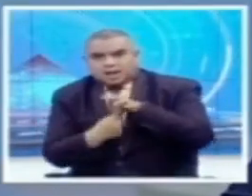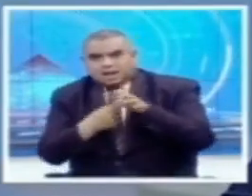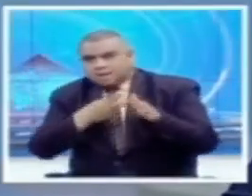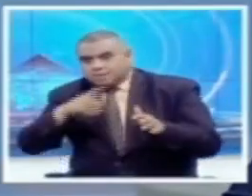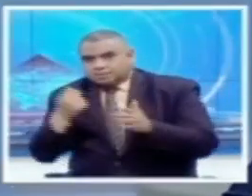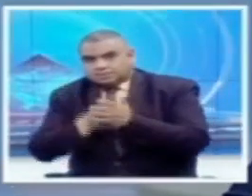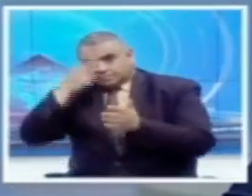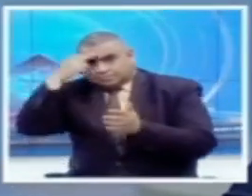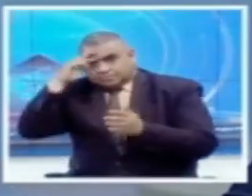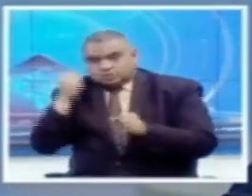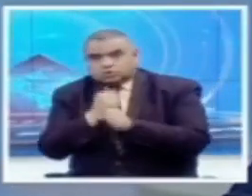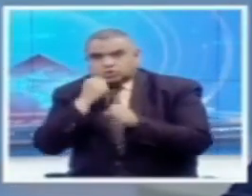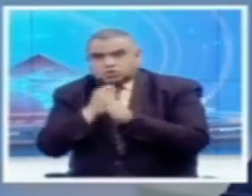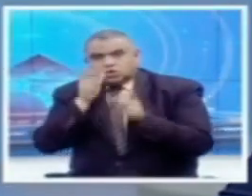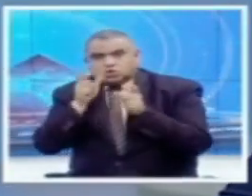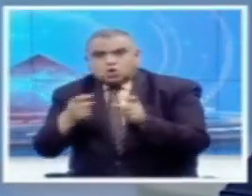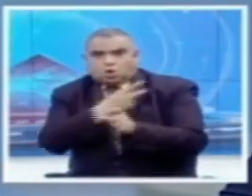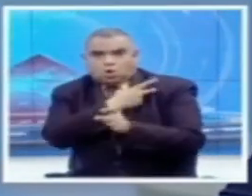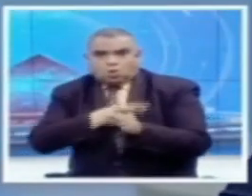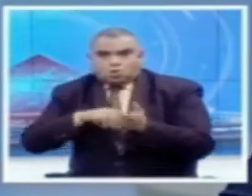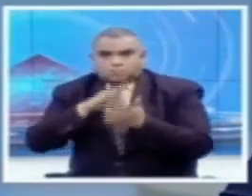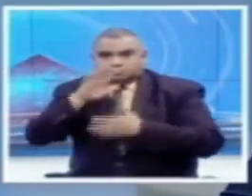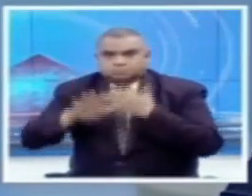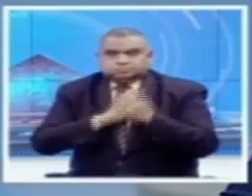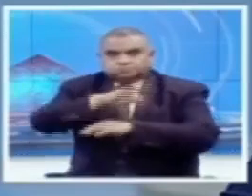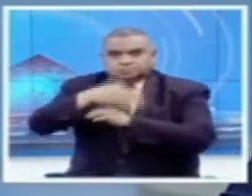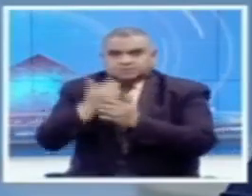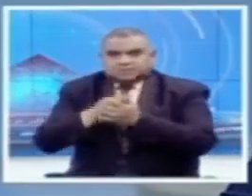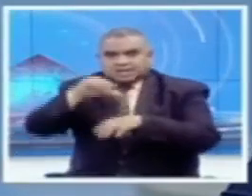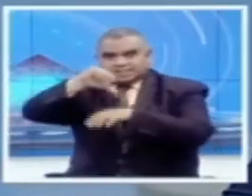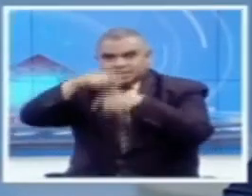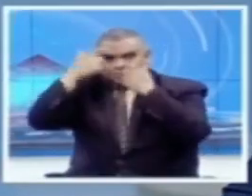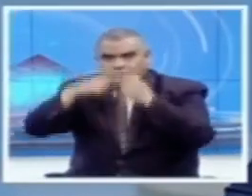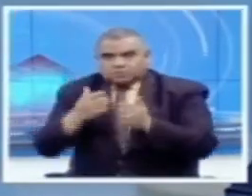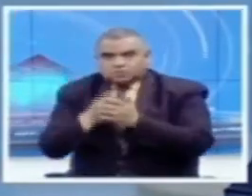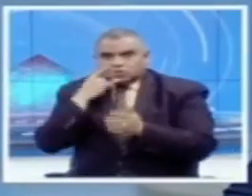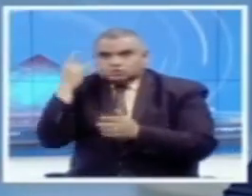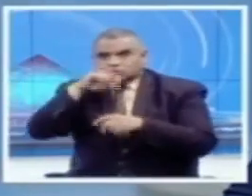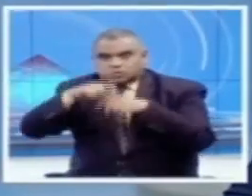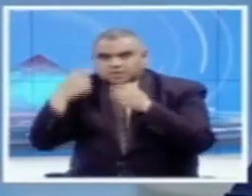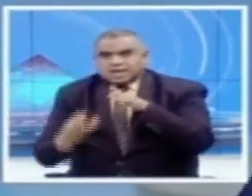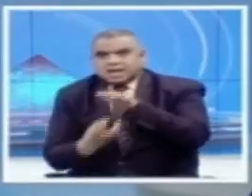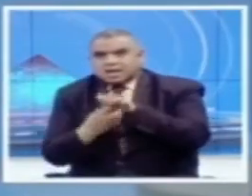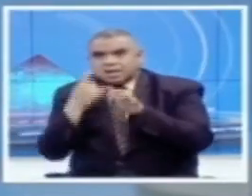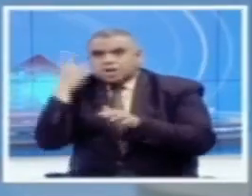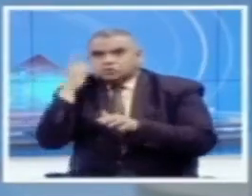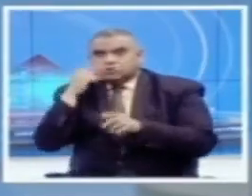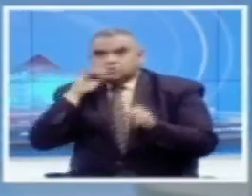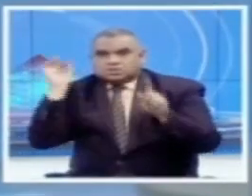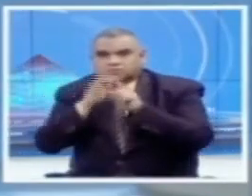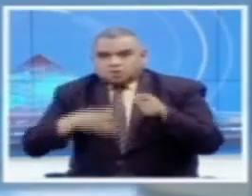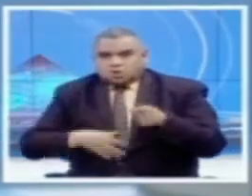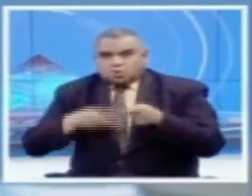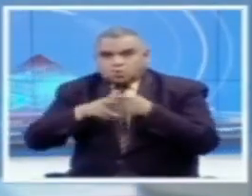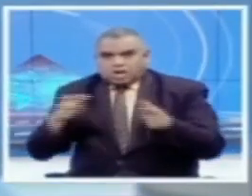عنوان دور الجهاز الحكومي في مواجهة مخططات إسقاط الدولة بمركز بحوث الشرطة بأكاديمية الشرطة.